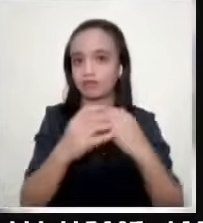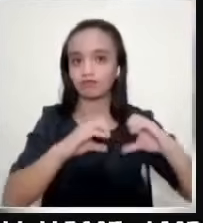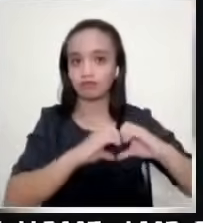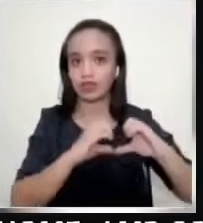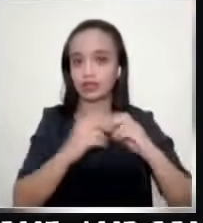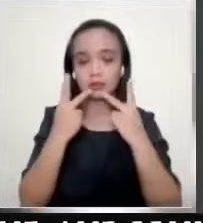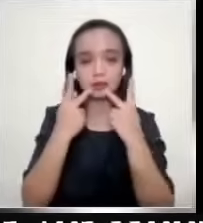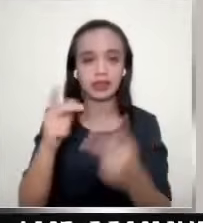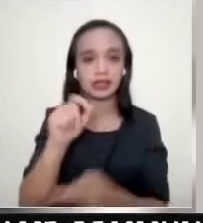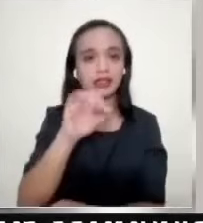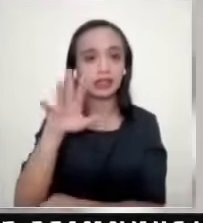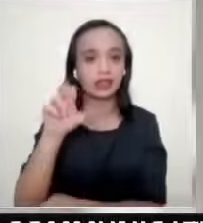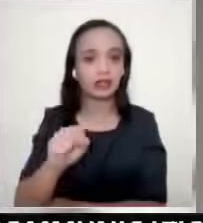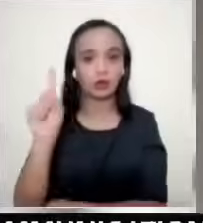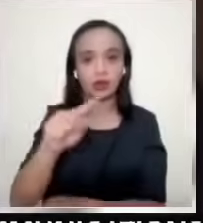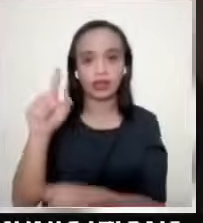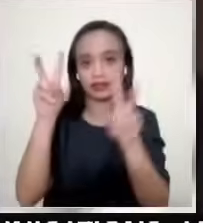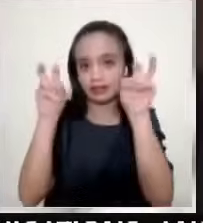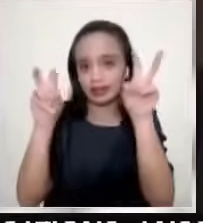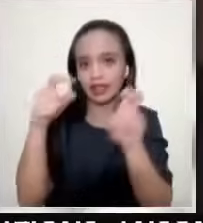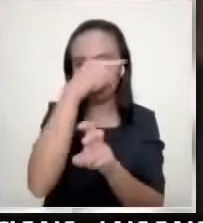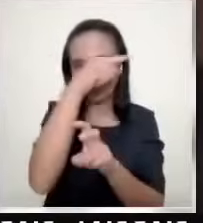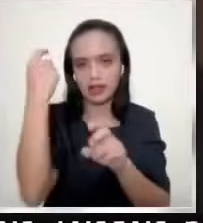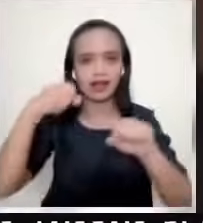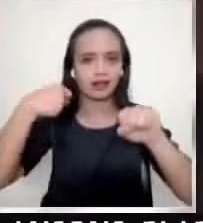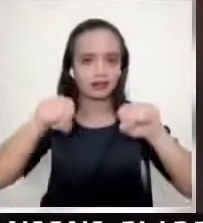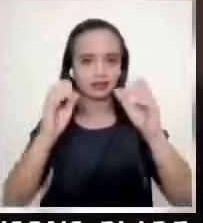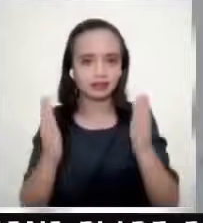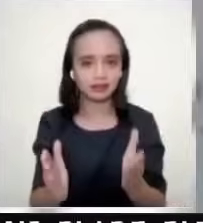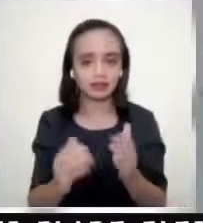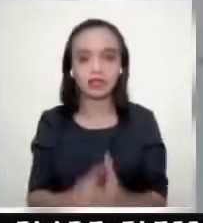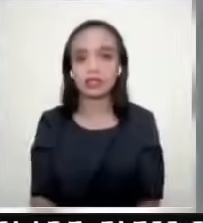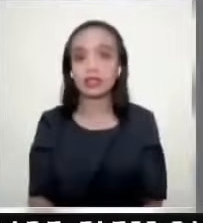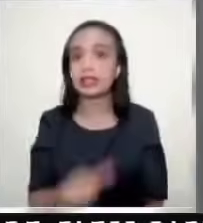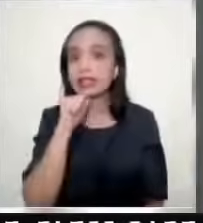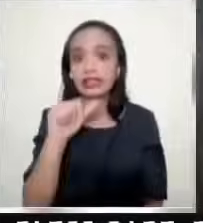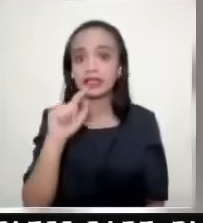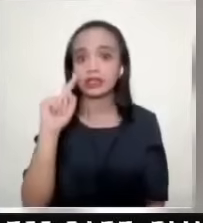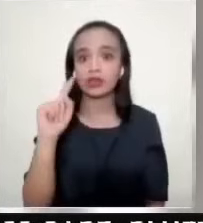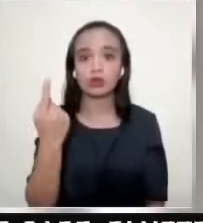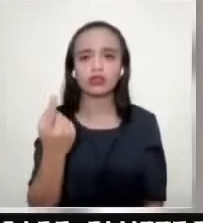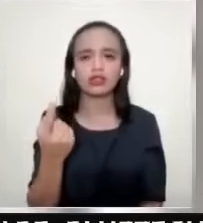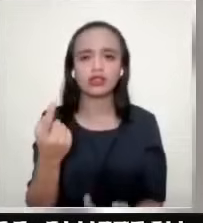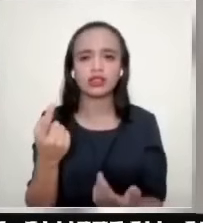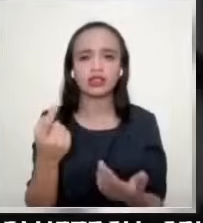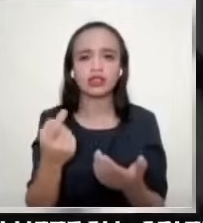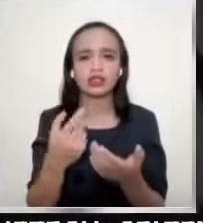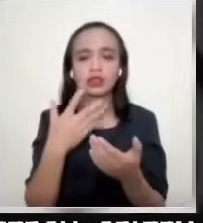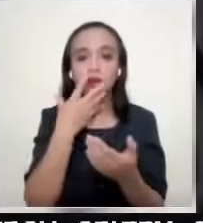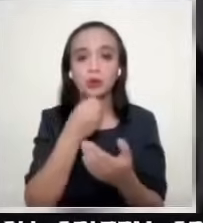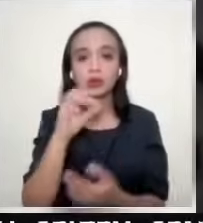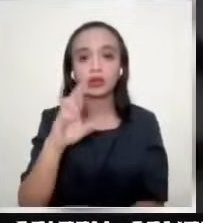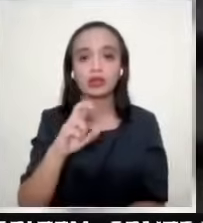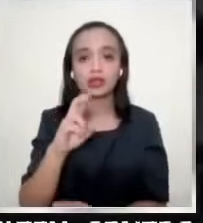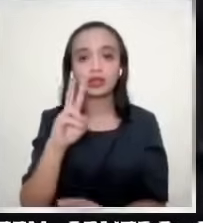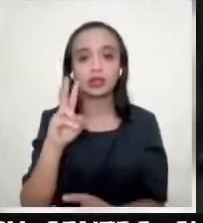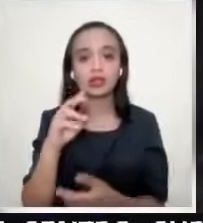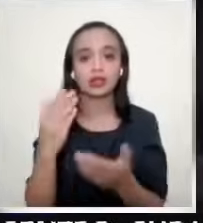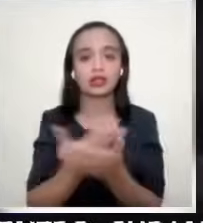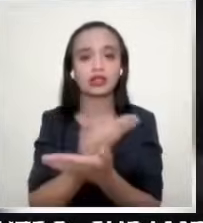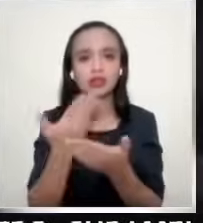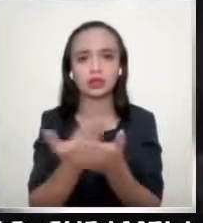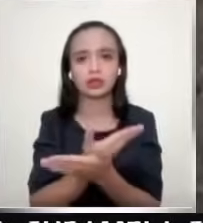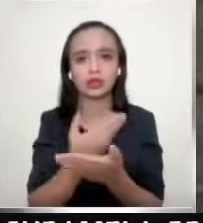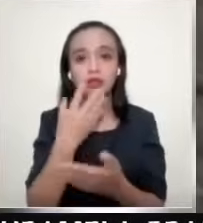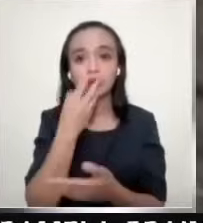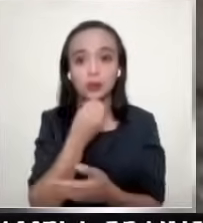Black Rider. Hindi na bago sa action at drama ang nagbabalik ka puso. None other than actress